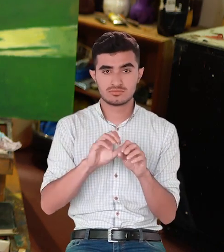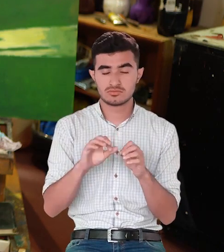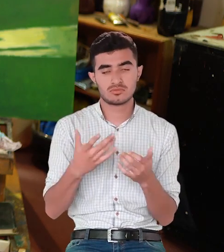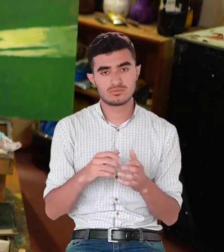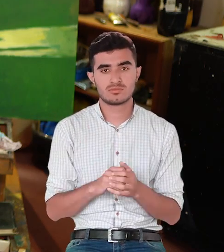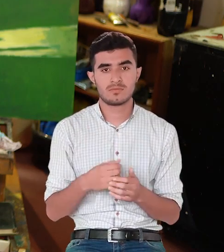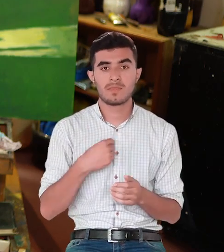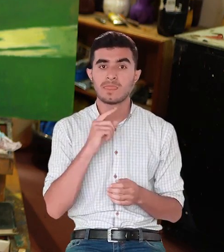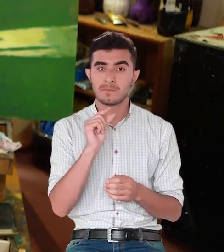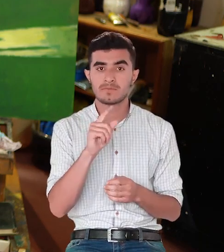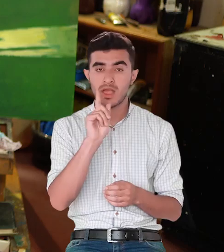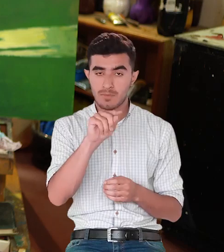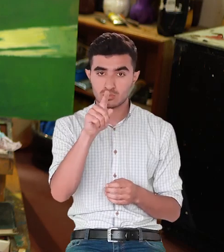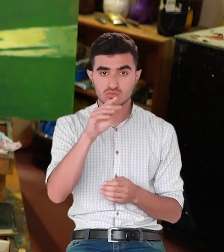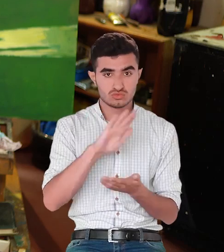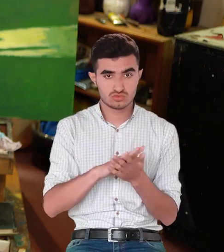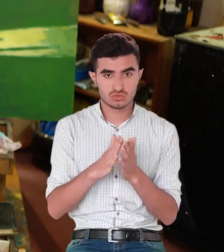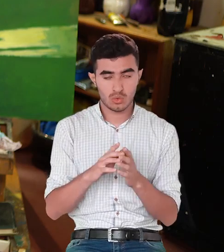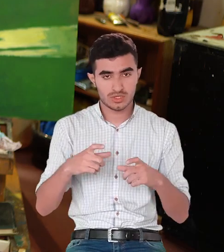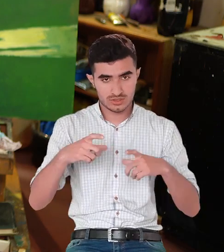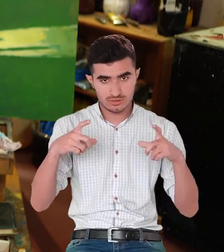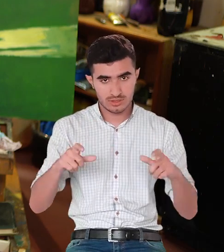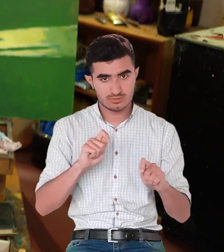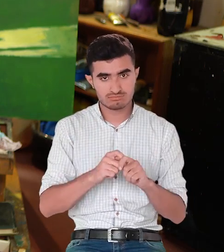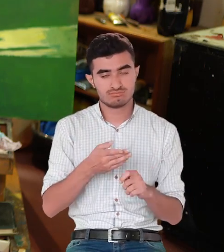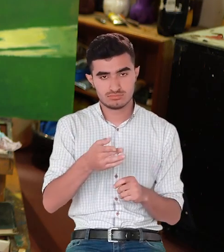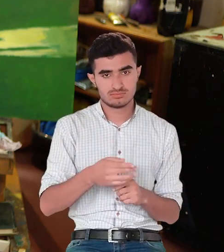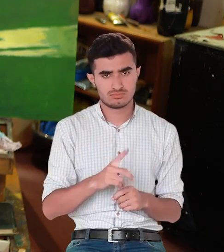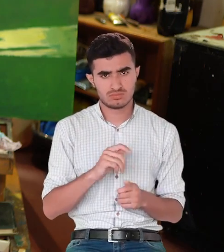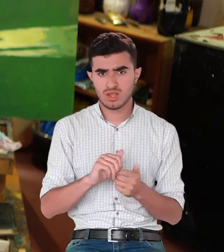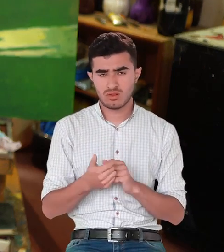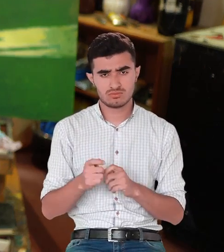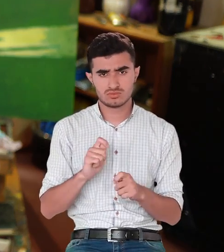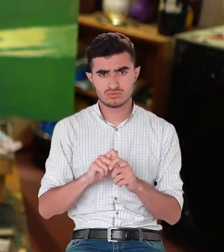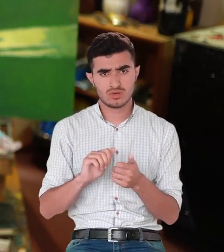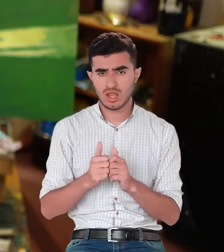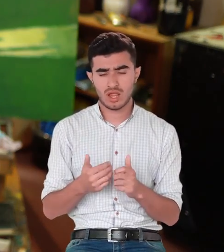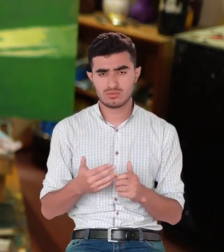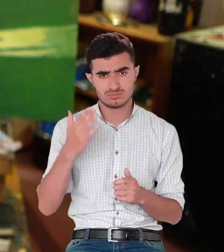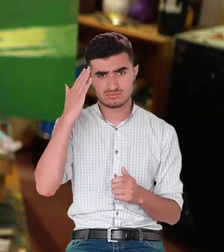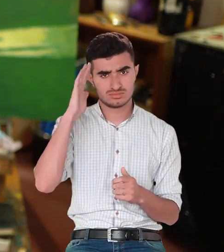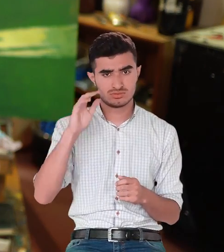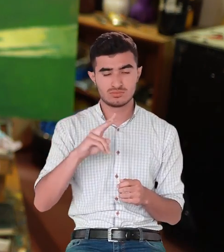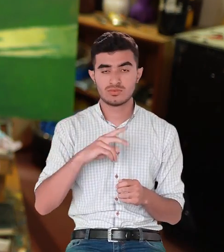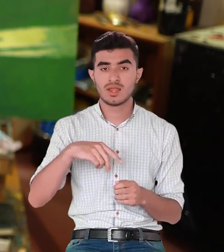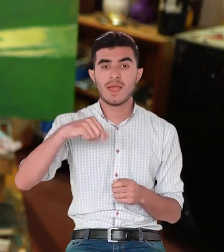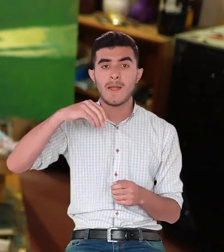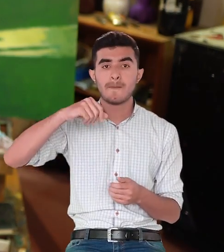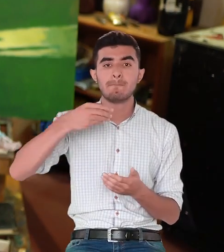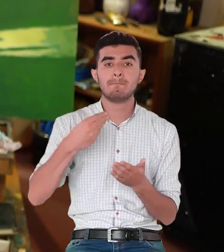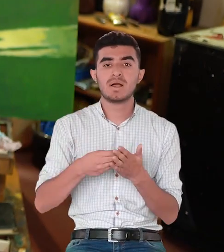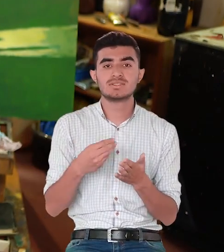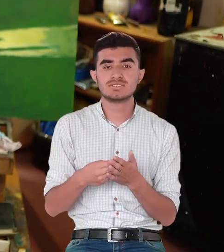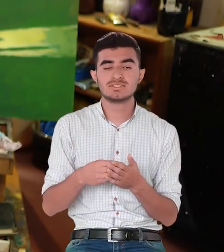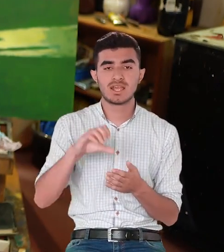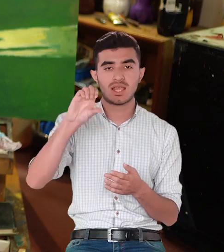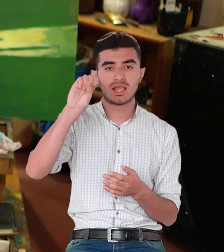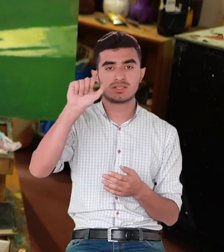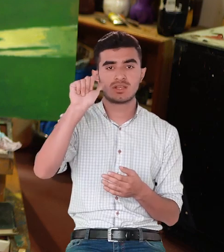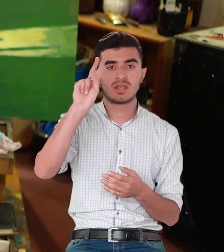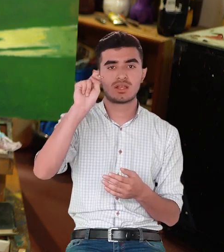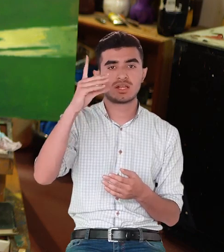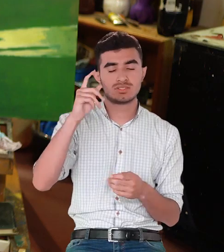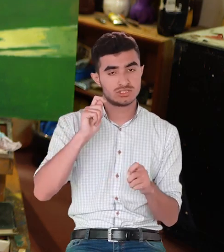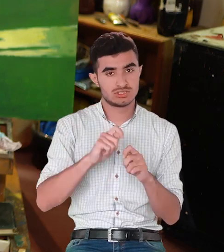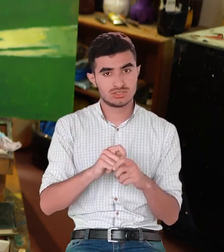کر کے وہ بیلنے سے آتے کہ مٹی کا بنائی اور اس کو لگا کے اوپر لگا دی. جب وہ تو پورٹریٹ بن گیا.